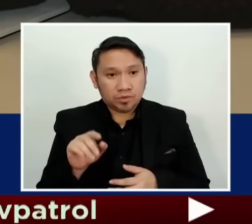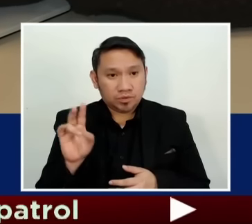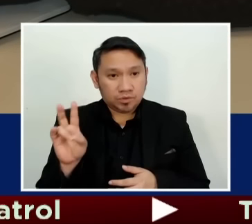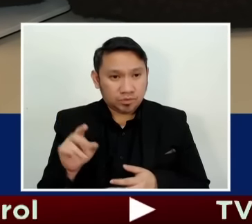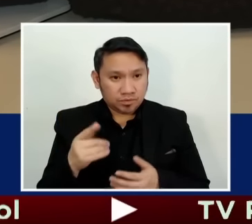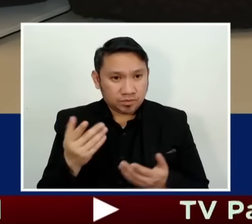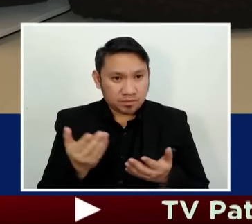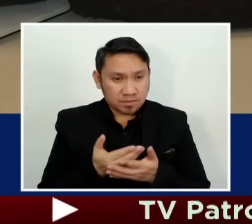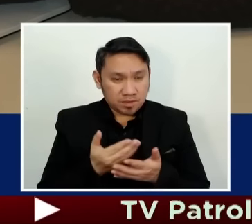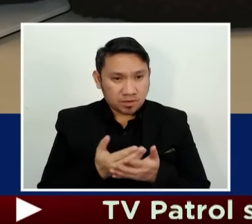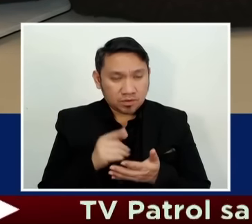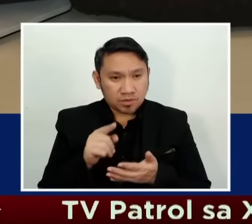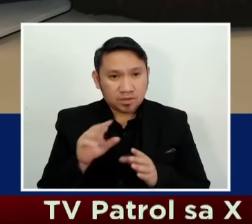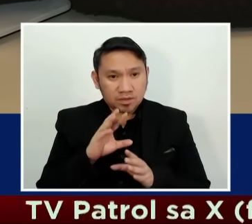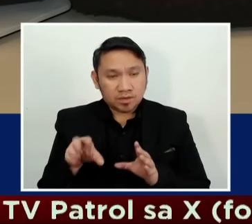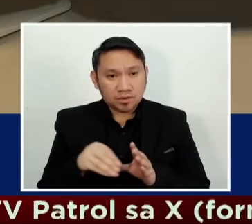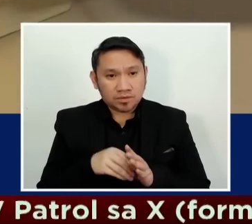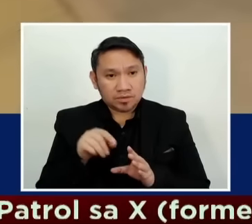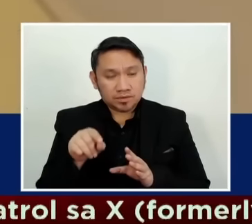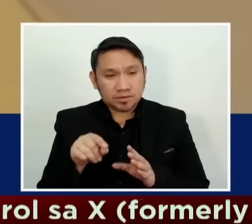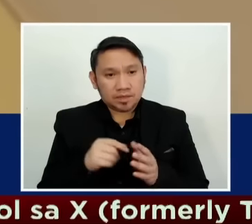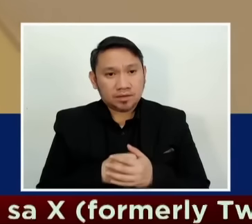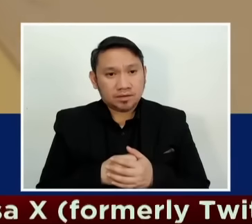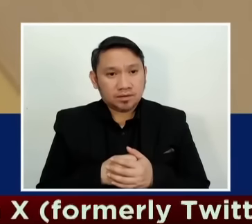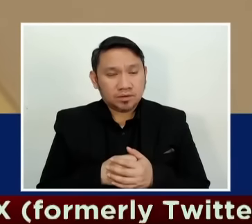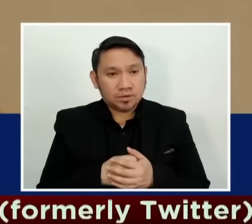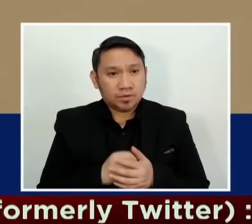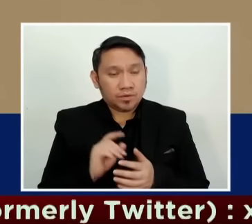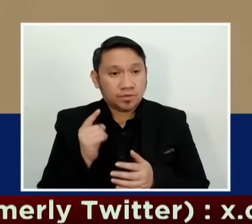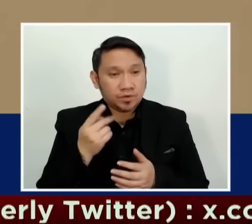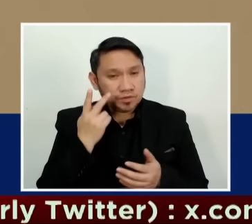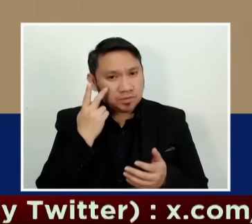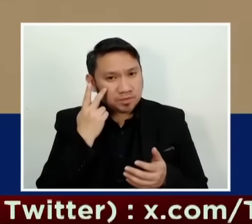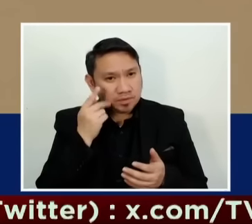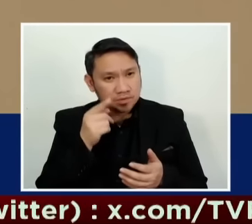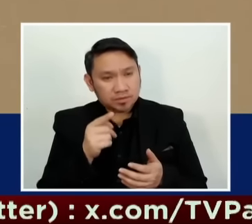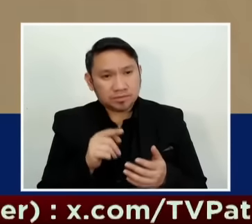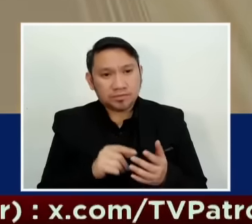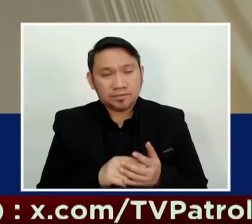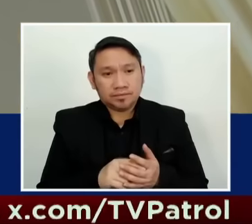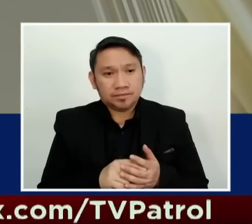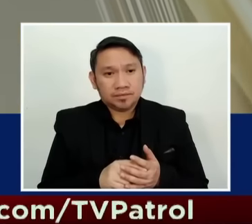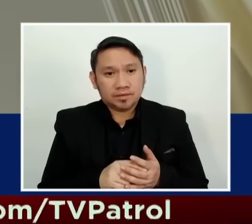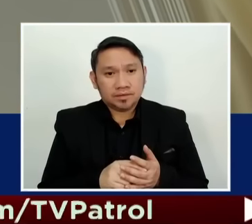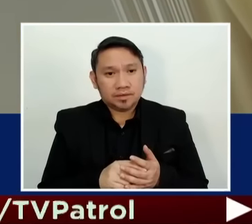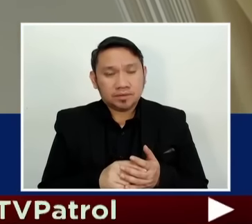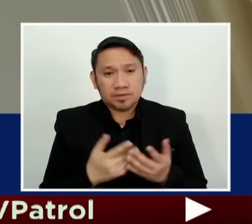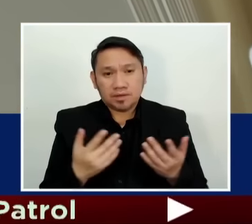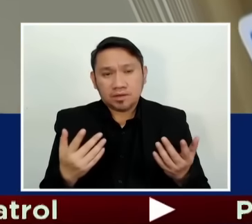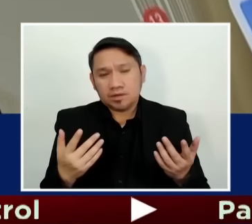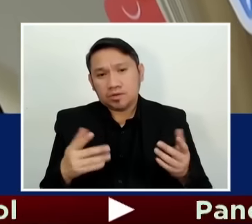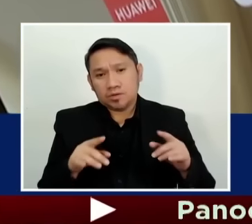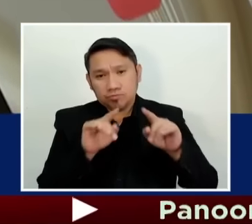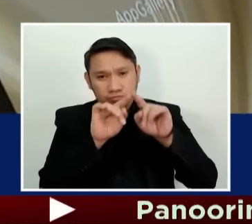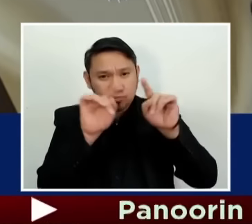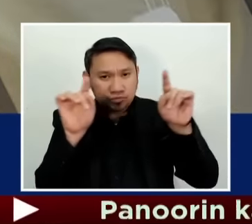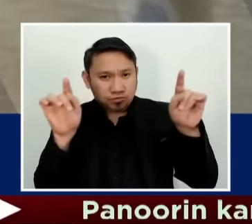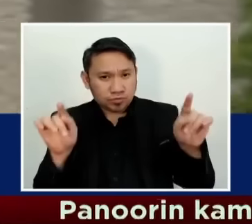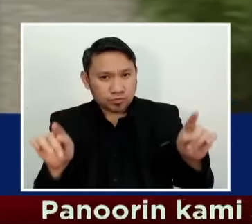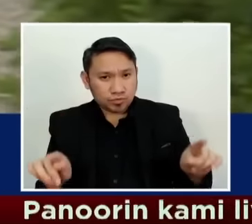pinakabagong version na kabilang sa kanilang tablet series. Unang mapapansin ang golden silk, inspired at curved edge na disenyo